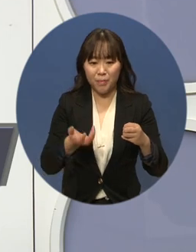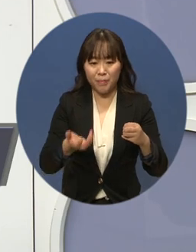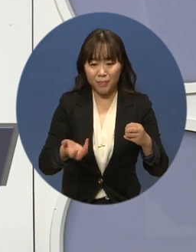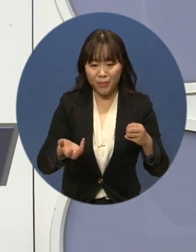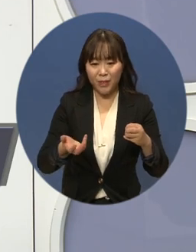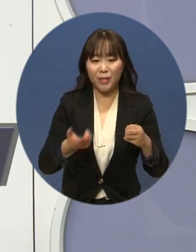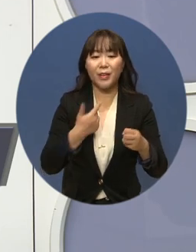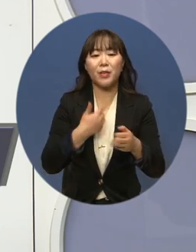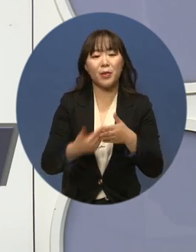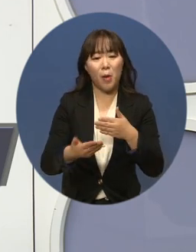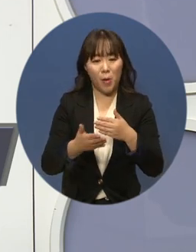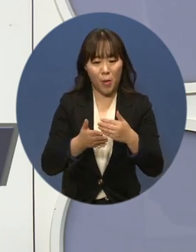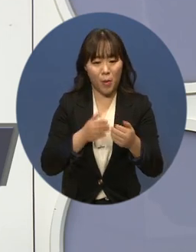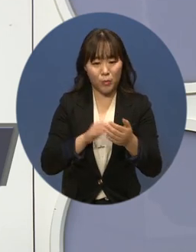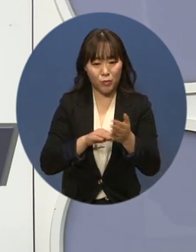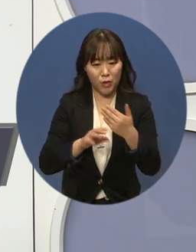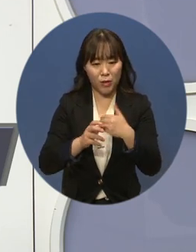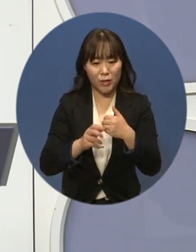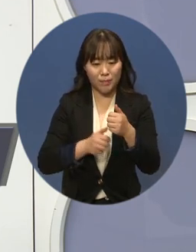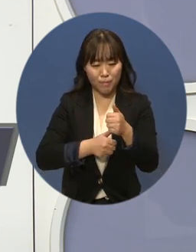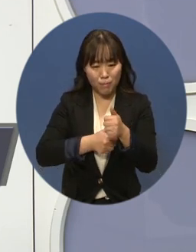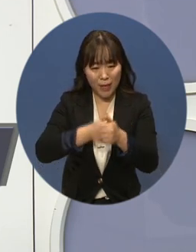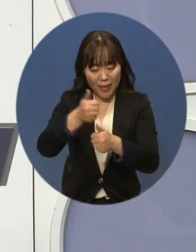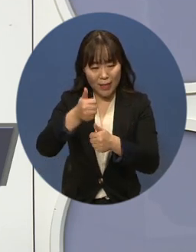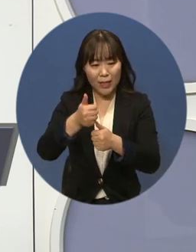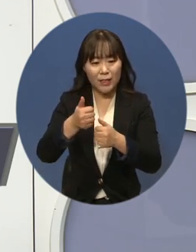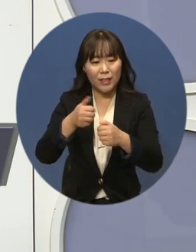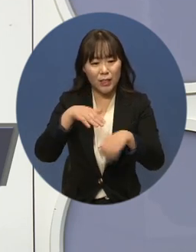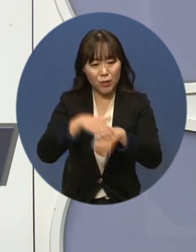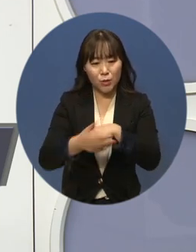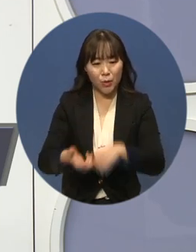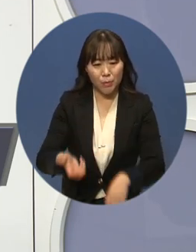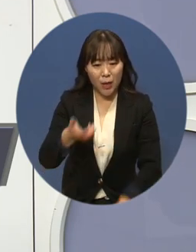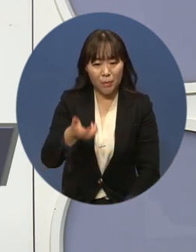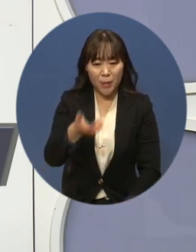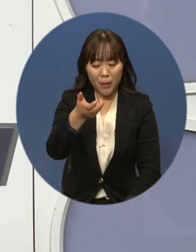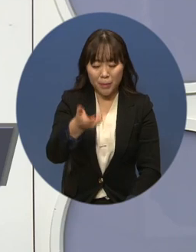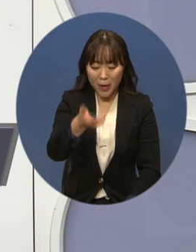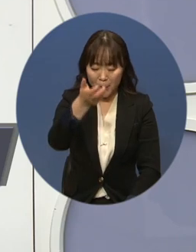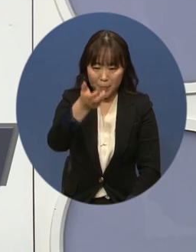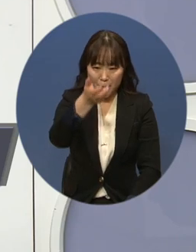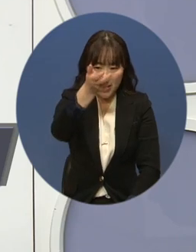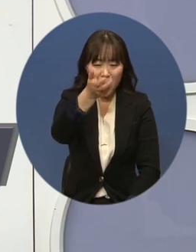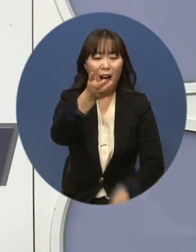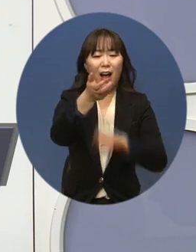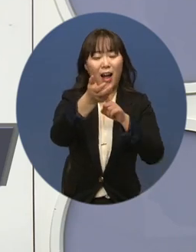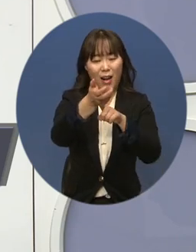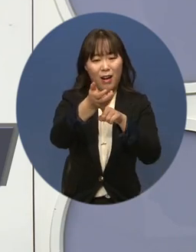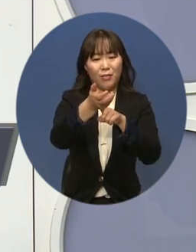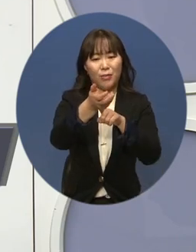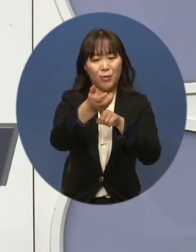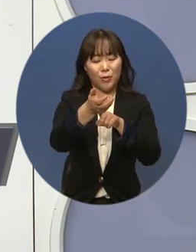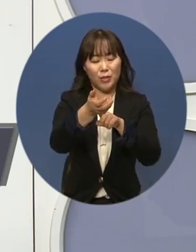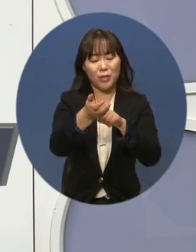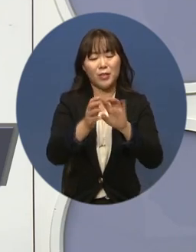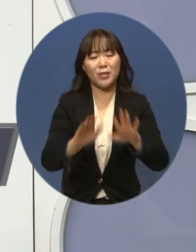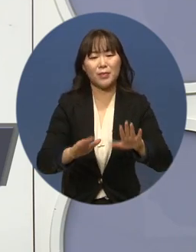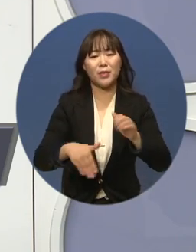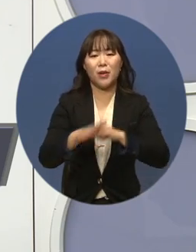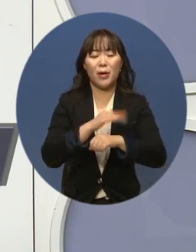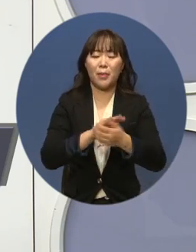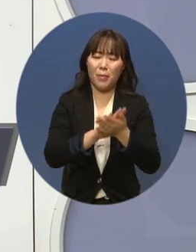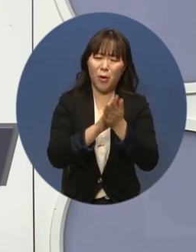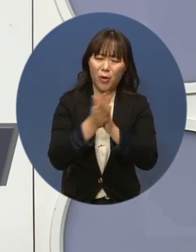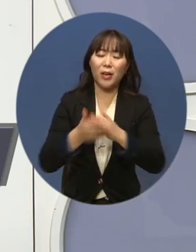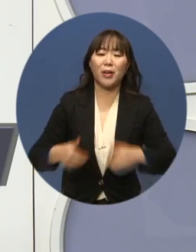좀 이 경험하고 성장한 사람 바텀업 방식으로 이렇게 좀 올라오는 그런 시대로 저는